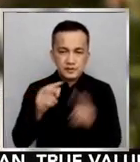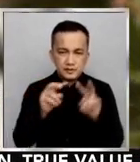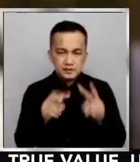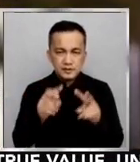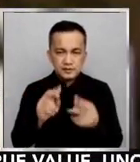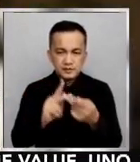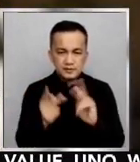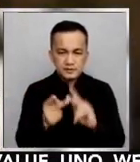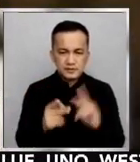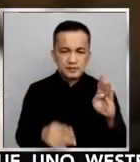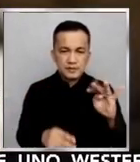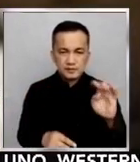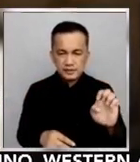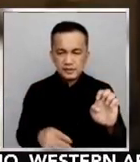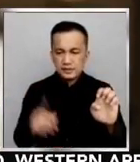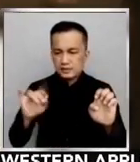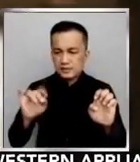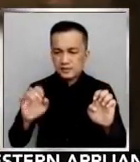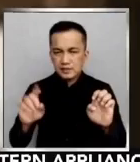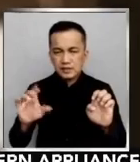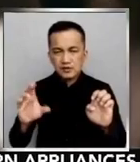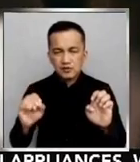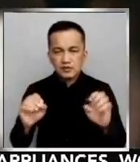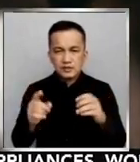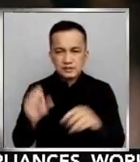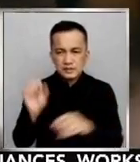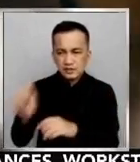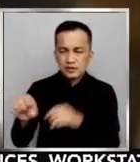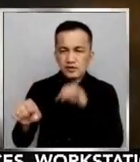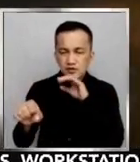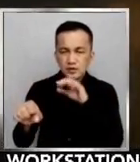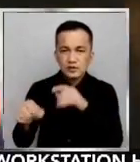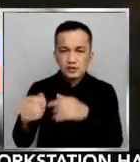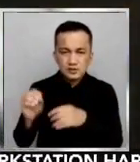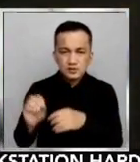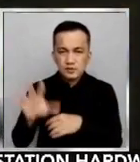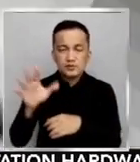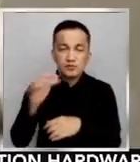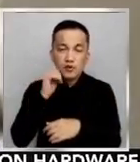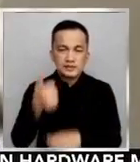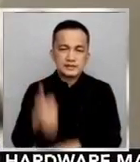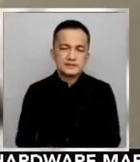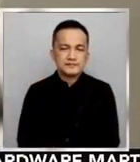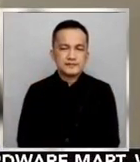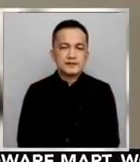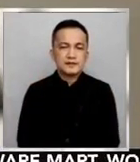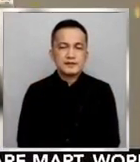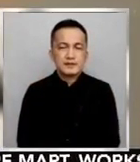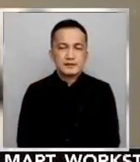Barbie Fortesa at David Licauco sa Daig Kayo ng Lola Ko episode bukas.